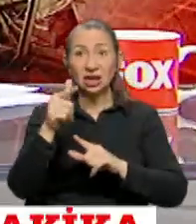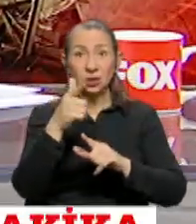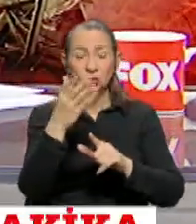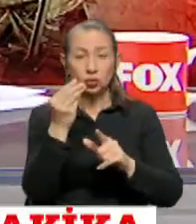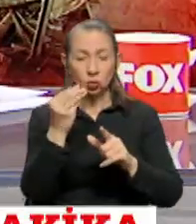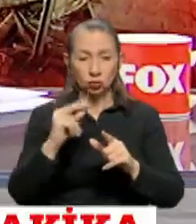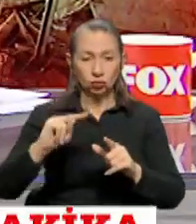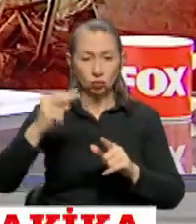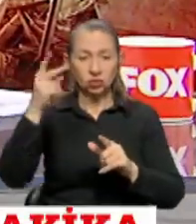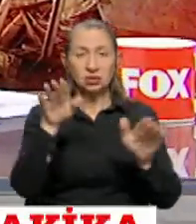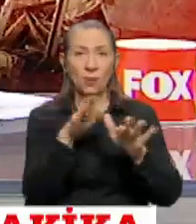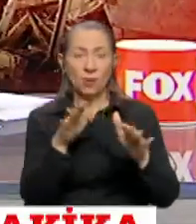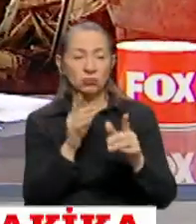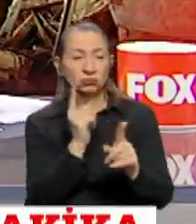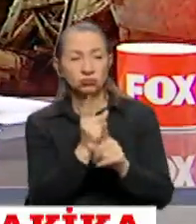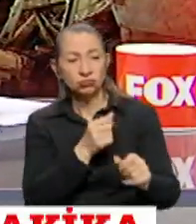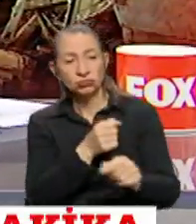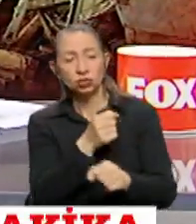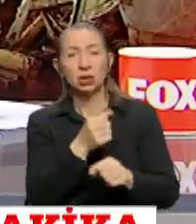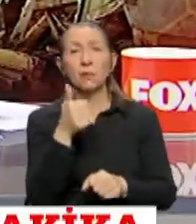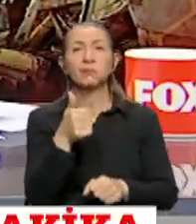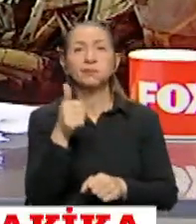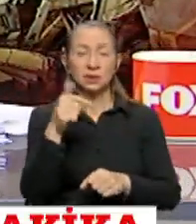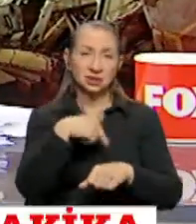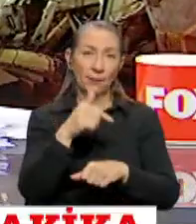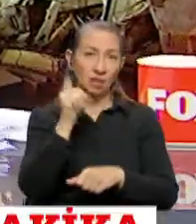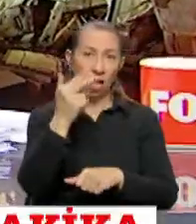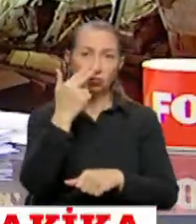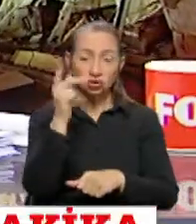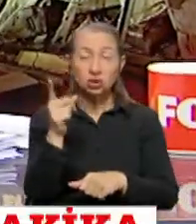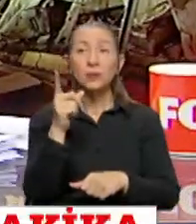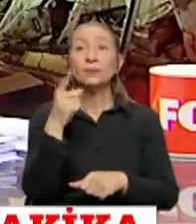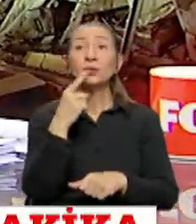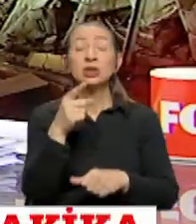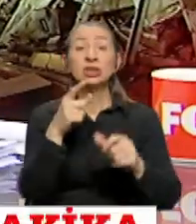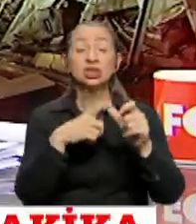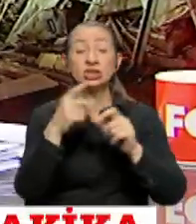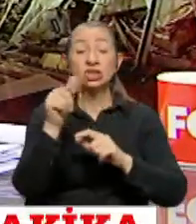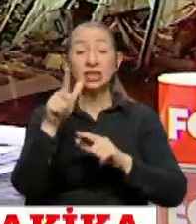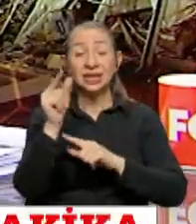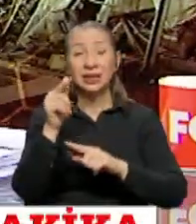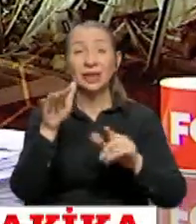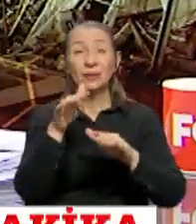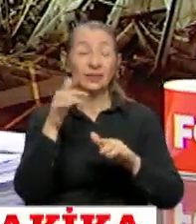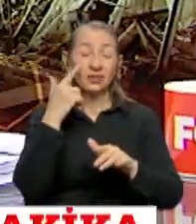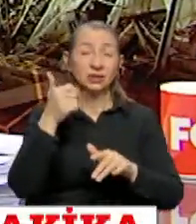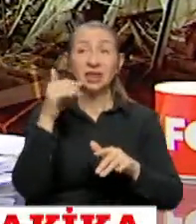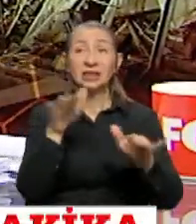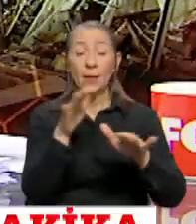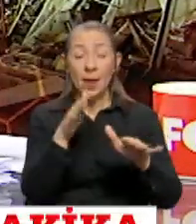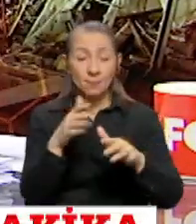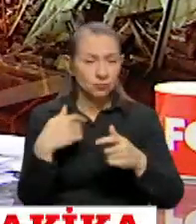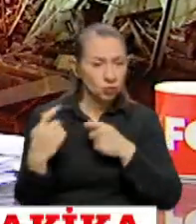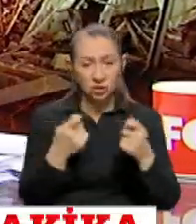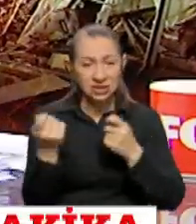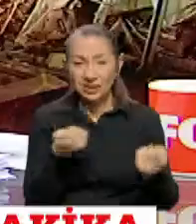epeyce yol almış bir ülkedir zaman içinde, sonra da. Diyor ki Şili devlet başkanı, deprem sonrası toparlanma